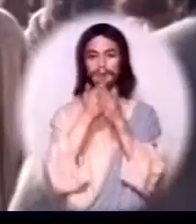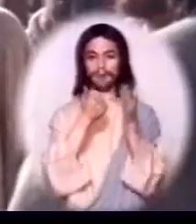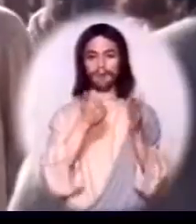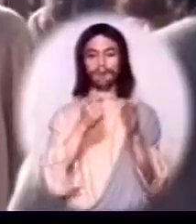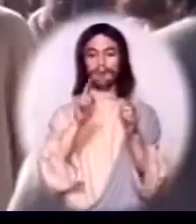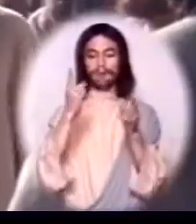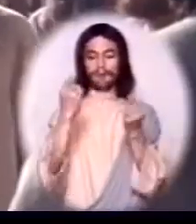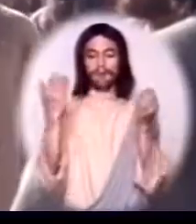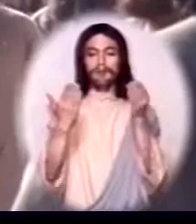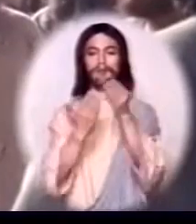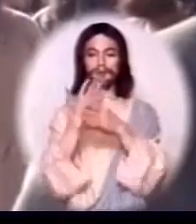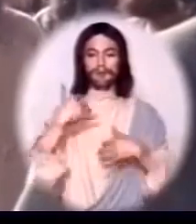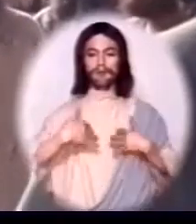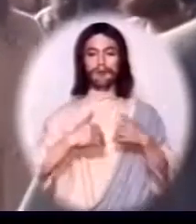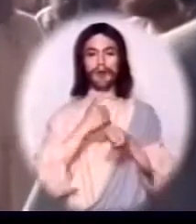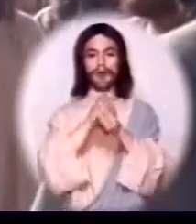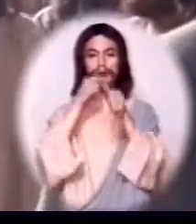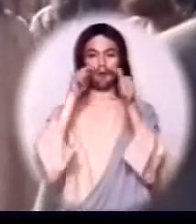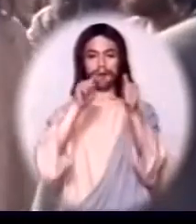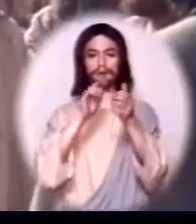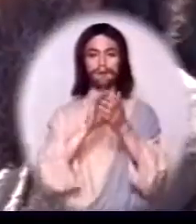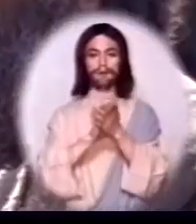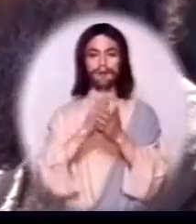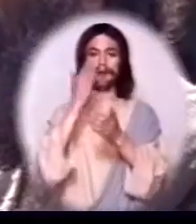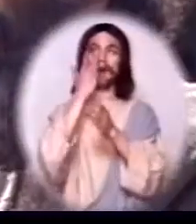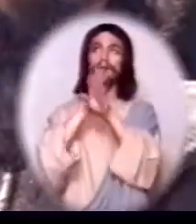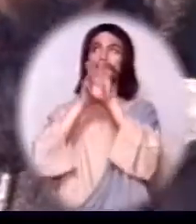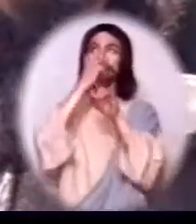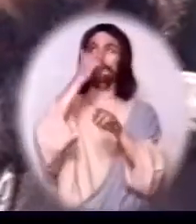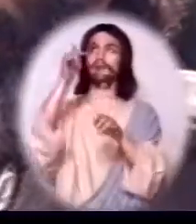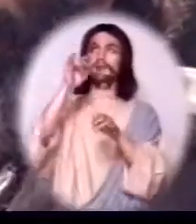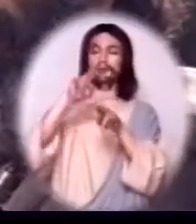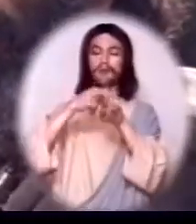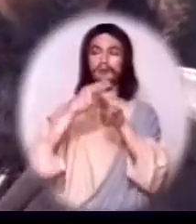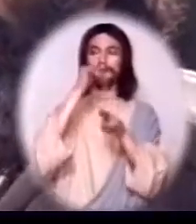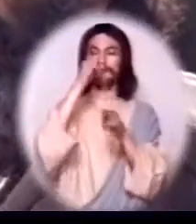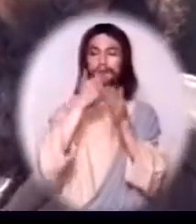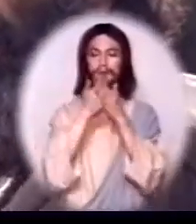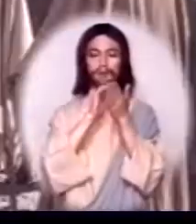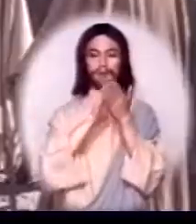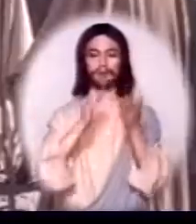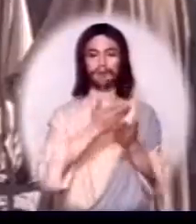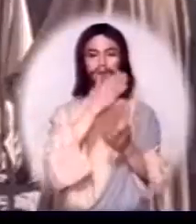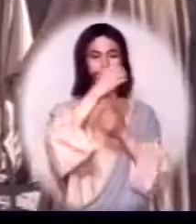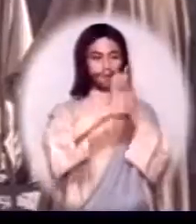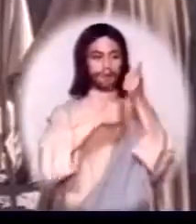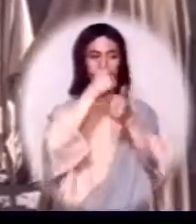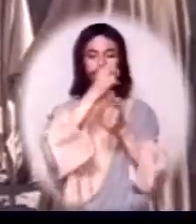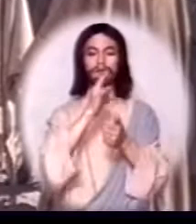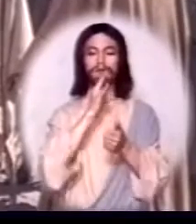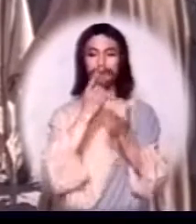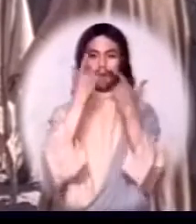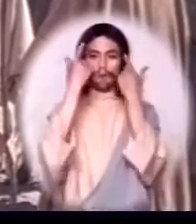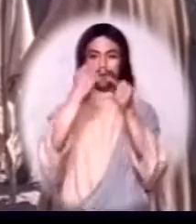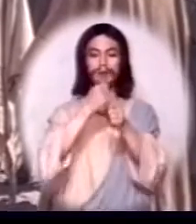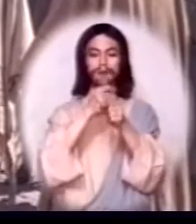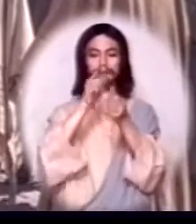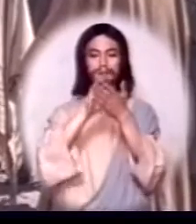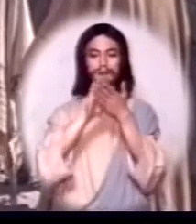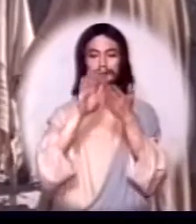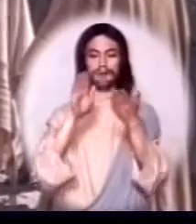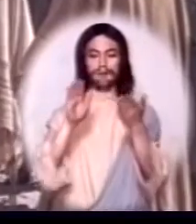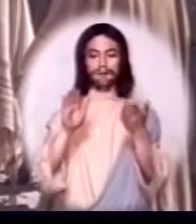있나니 그런 일이 생기면 기뻐하고 즐거워하라. 하늘에 큰 상이 있기 때문이니라. 너희 조상들이 선지자들에게 이와